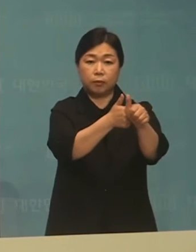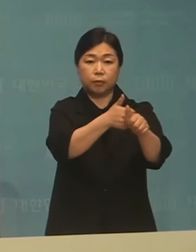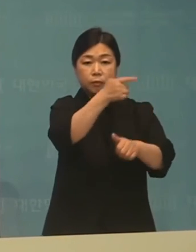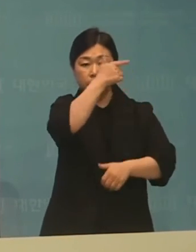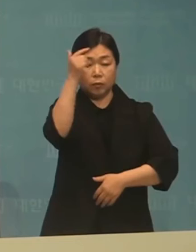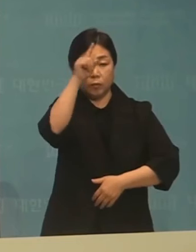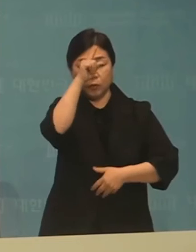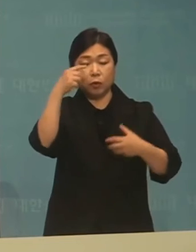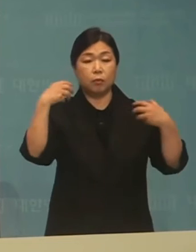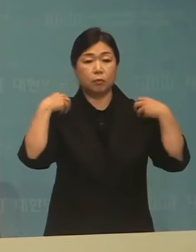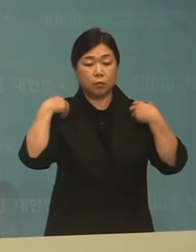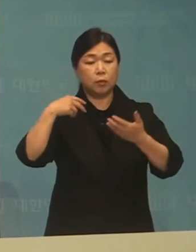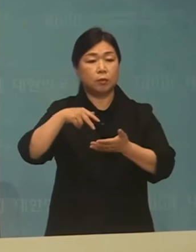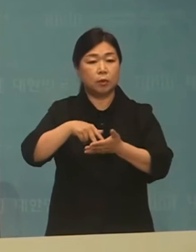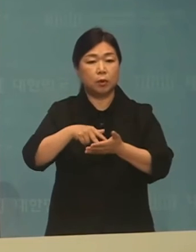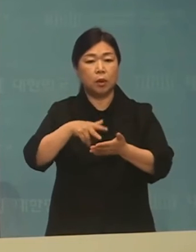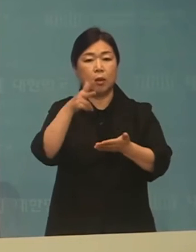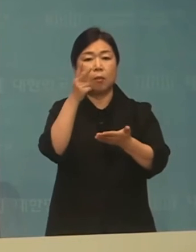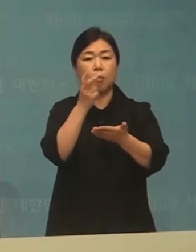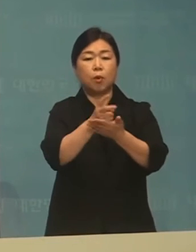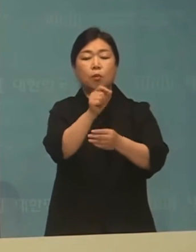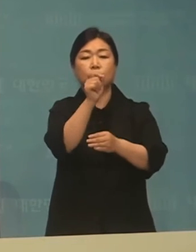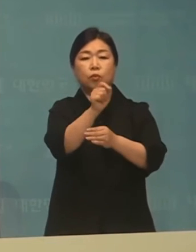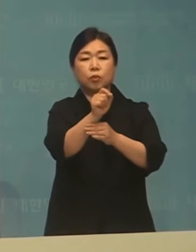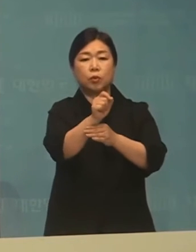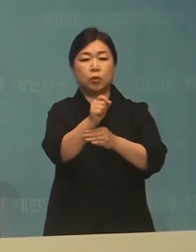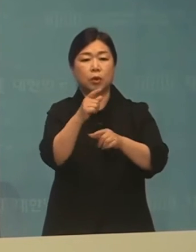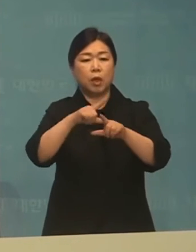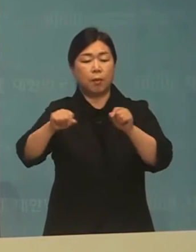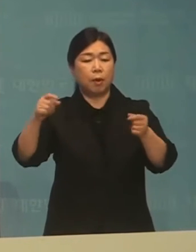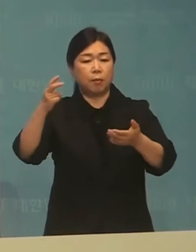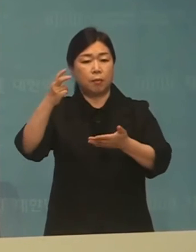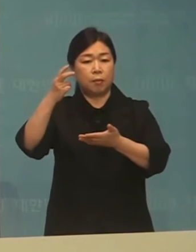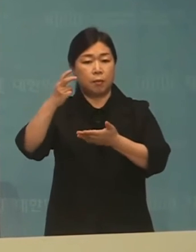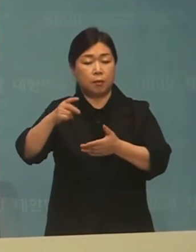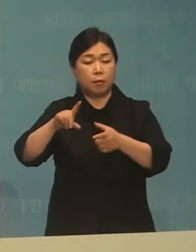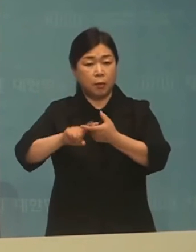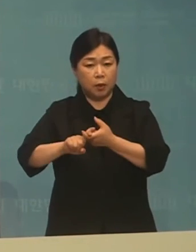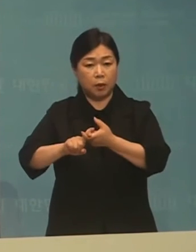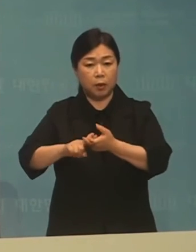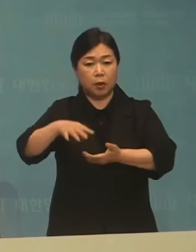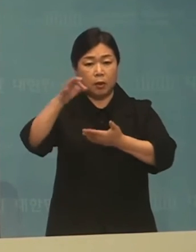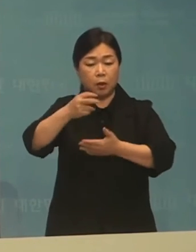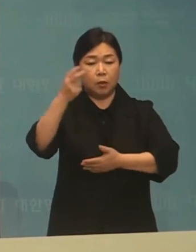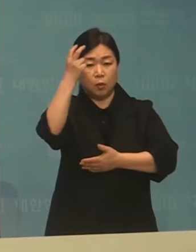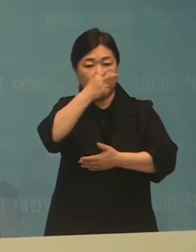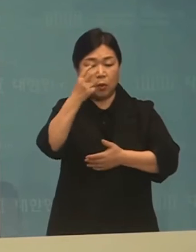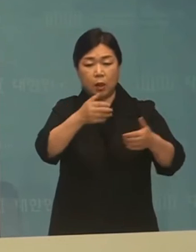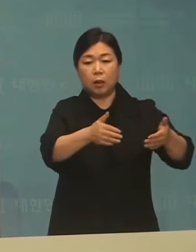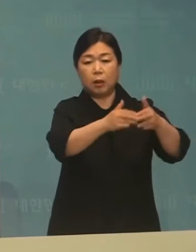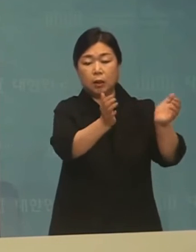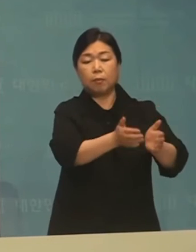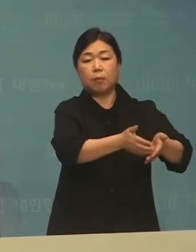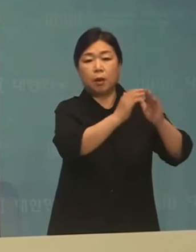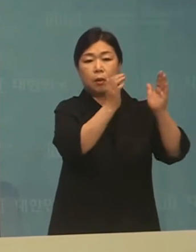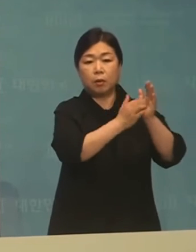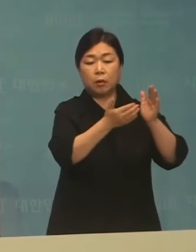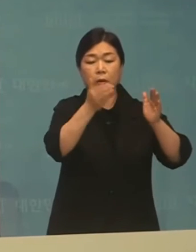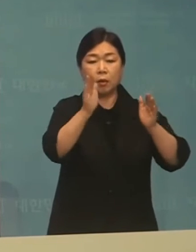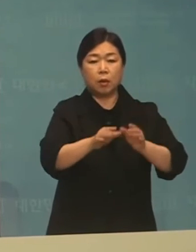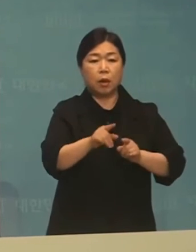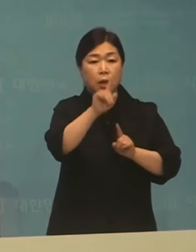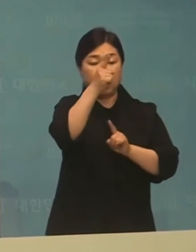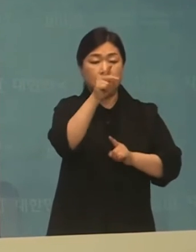노무현 정부에서는 법무부에 친일 재산 조사를 위한 기구를 만들었습니다. 그러나 이명박